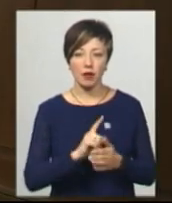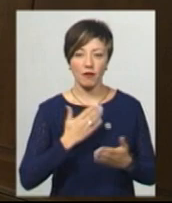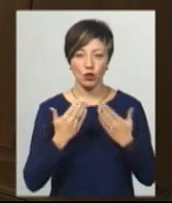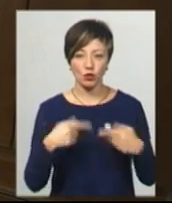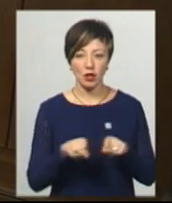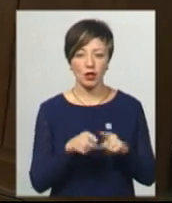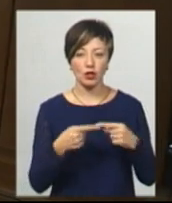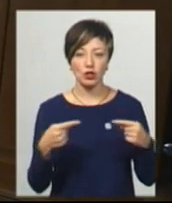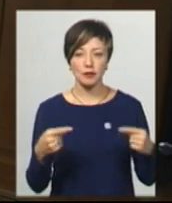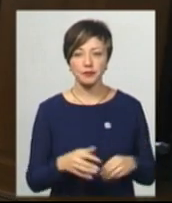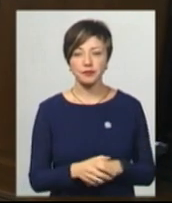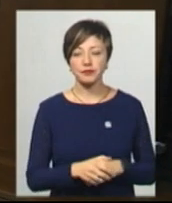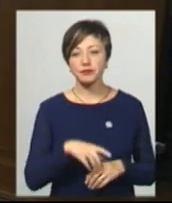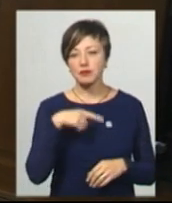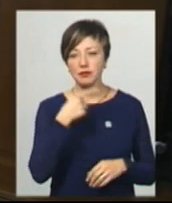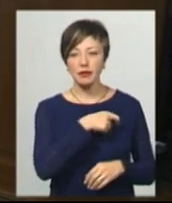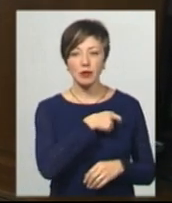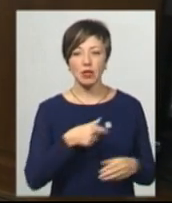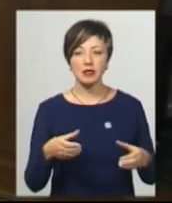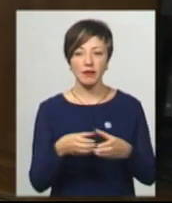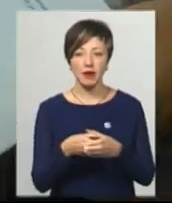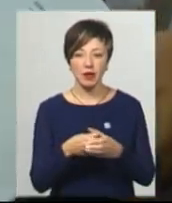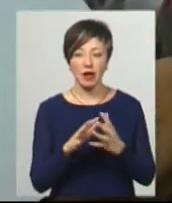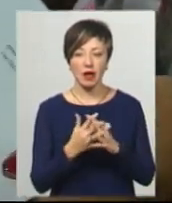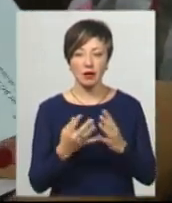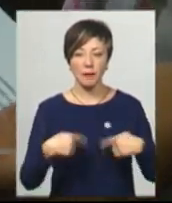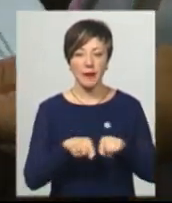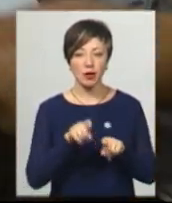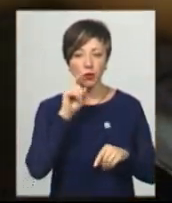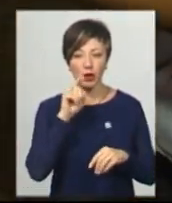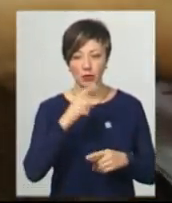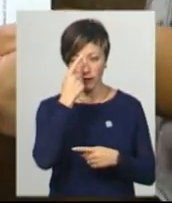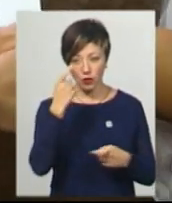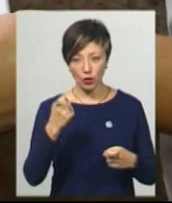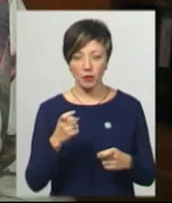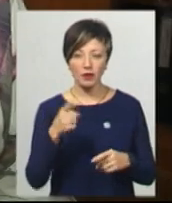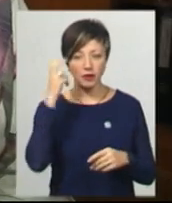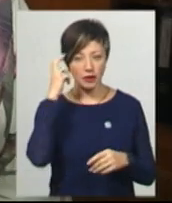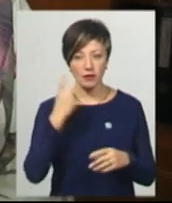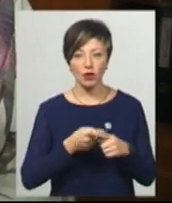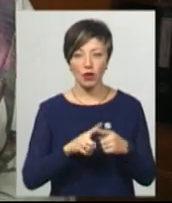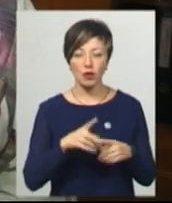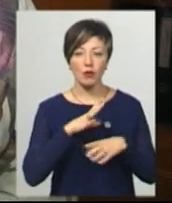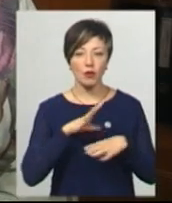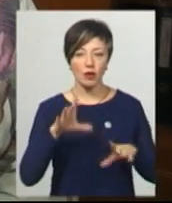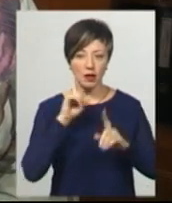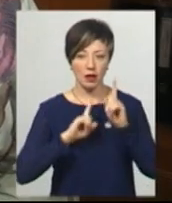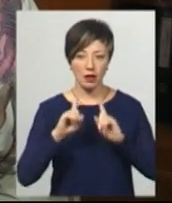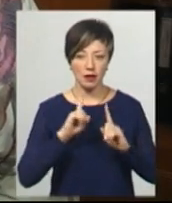речей. Валентина Поліщук каже, депутатська фракція Аграрної партії України повідомила, що вони в столиці, тому були відсутні на